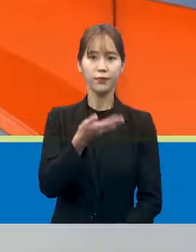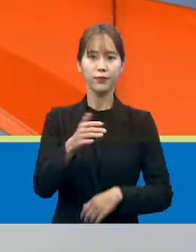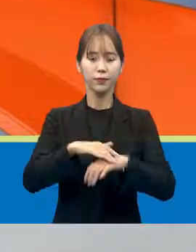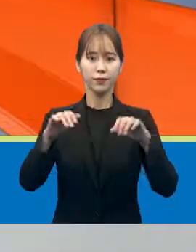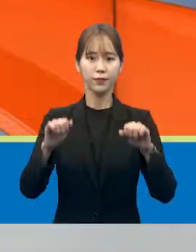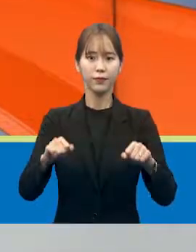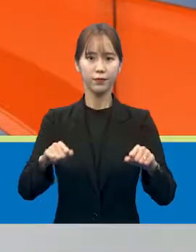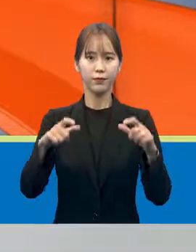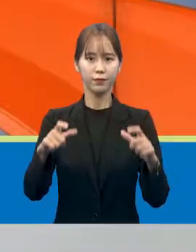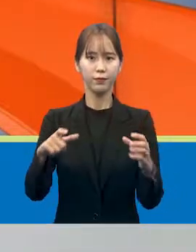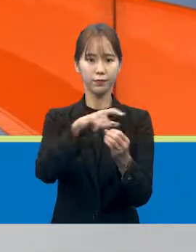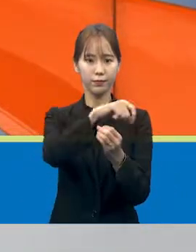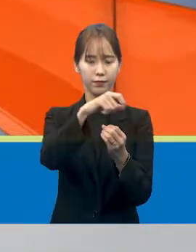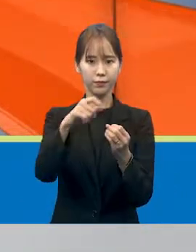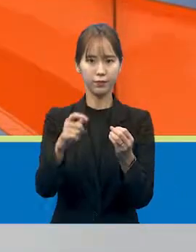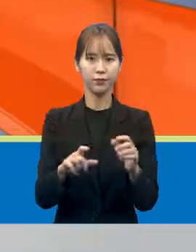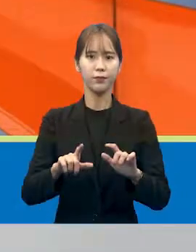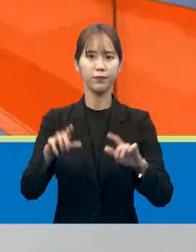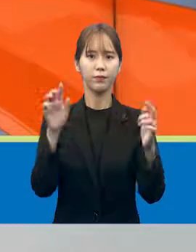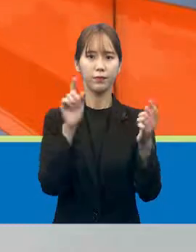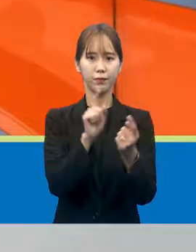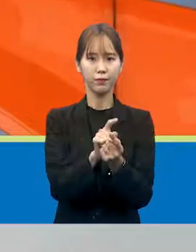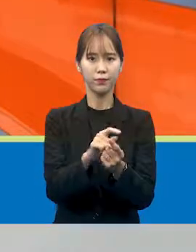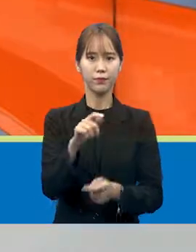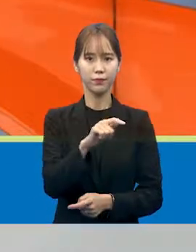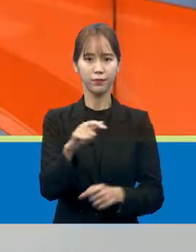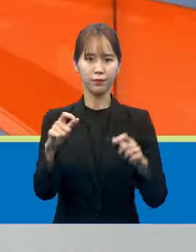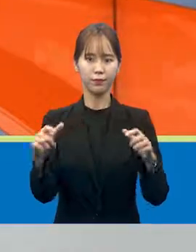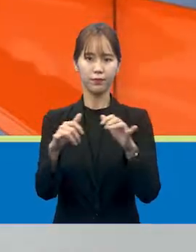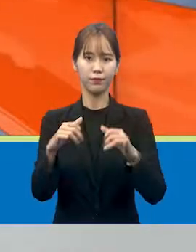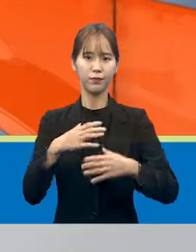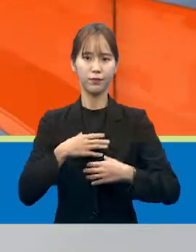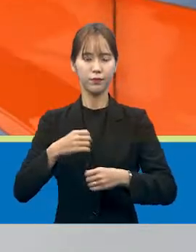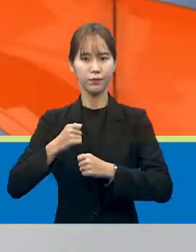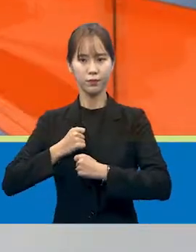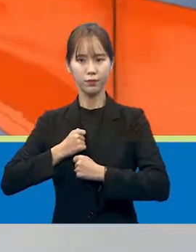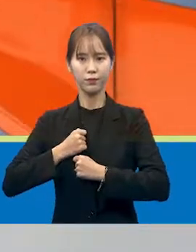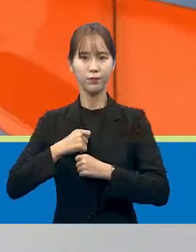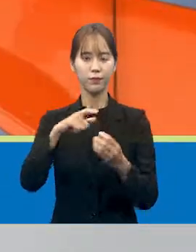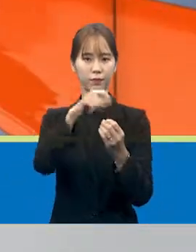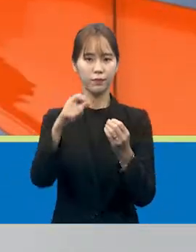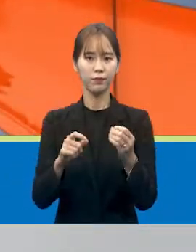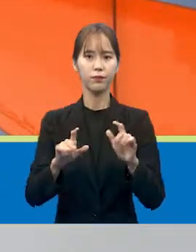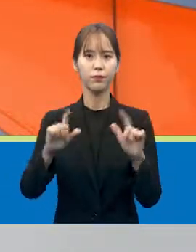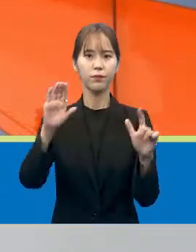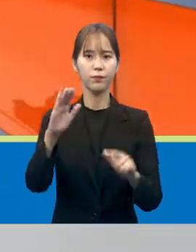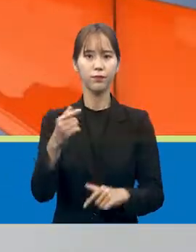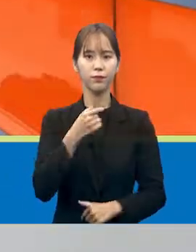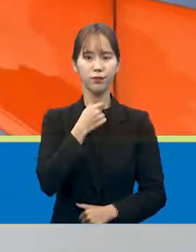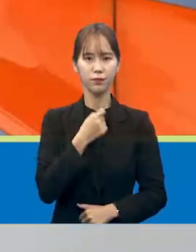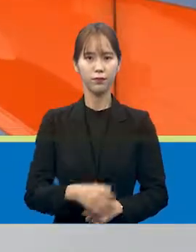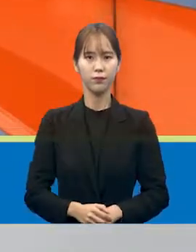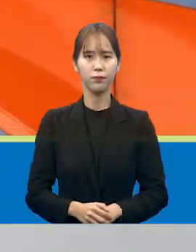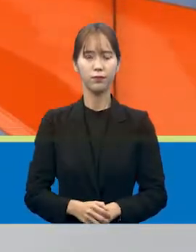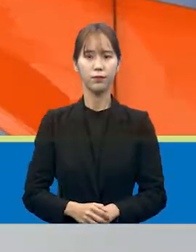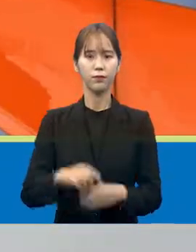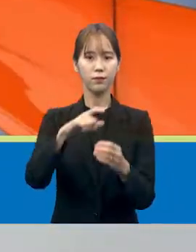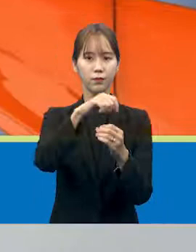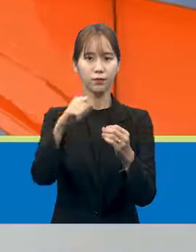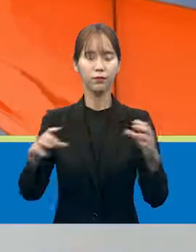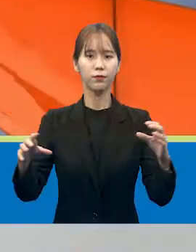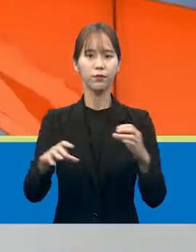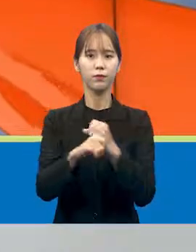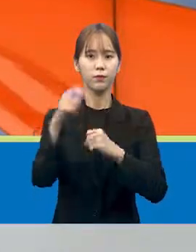여러분 안녕하십니까? 군은 민족 고유의 명절 추석을 맞아 국민들이 편안하고 안전한 명절을 보낼 수 있도록